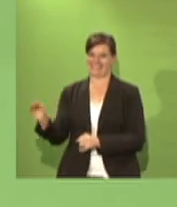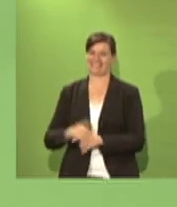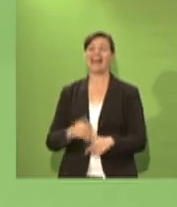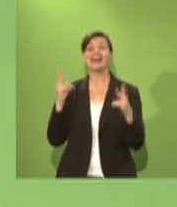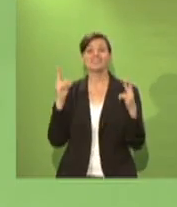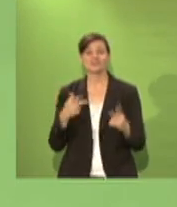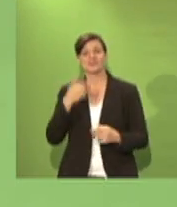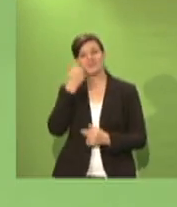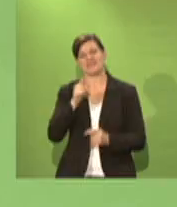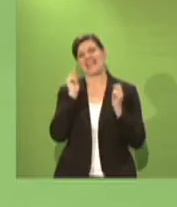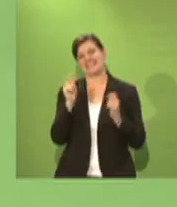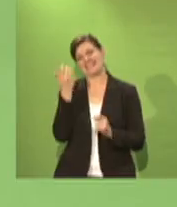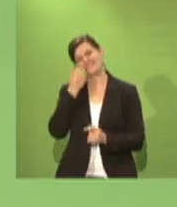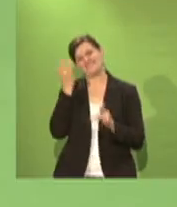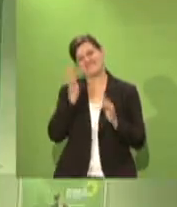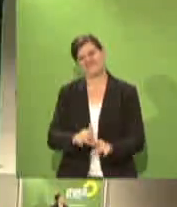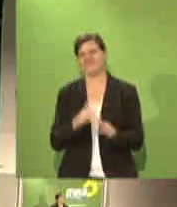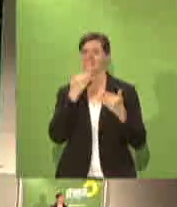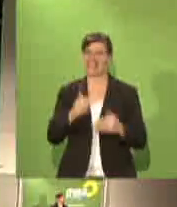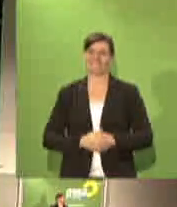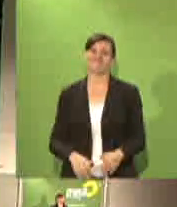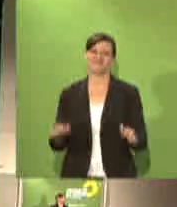diesem Antrag. Dankeschön.